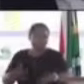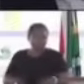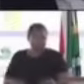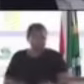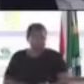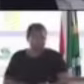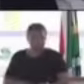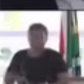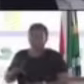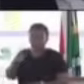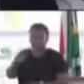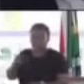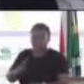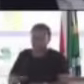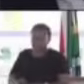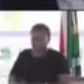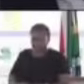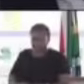ngoba